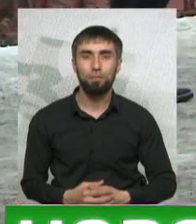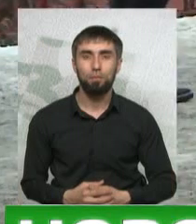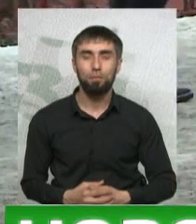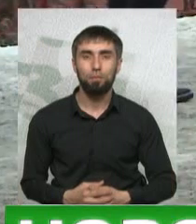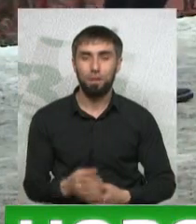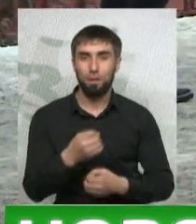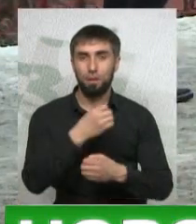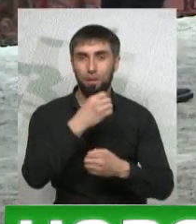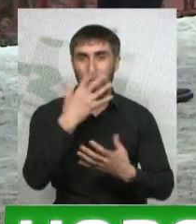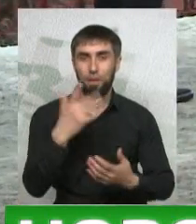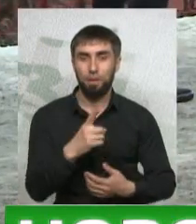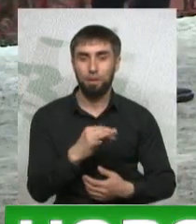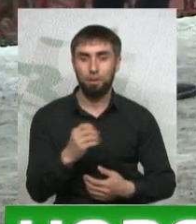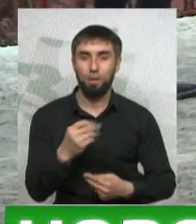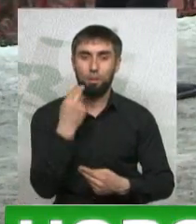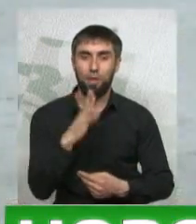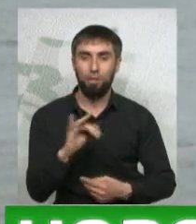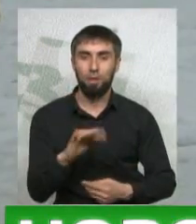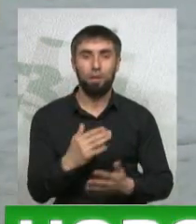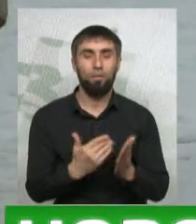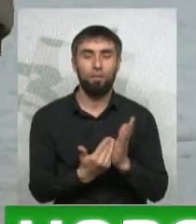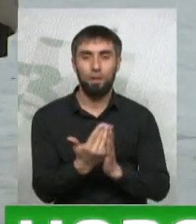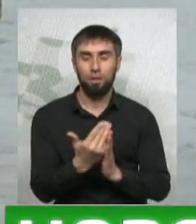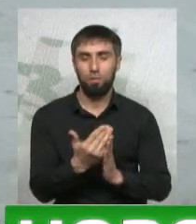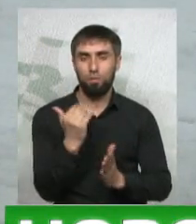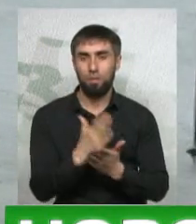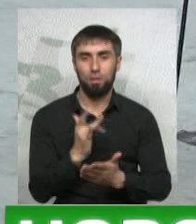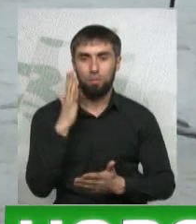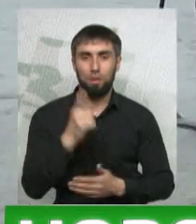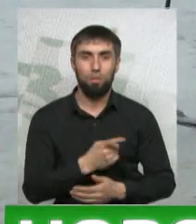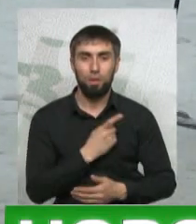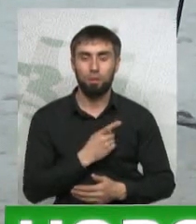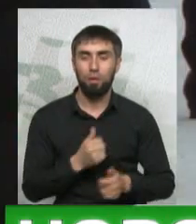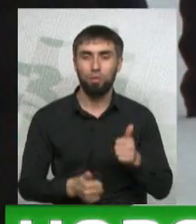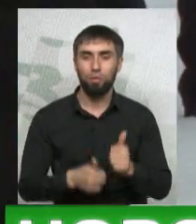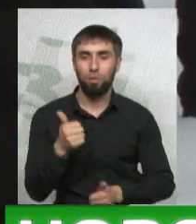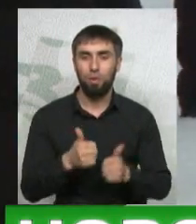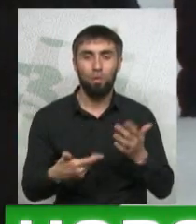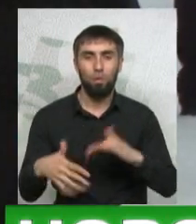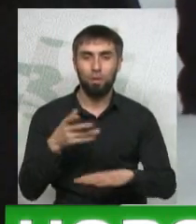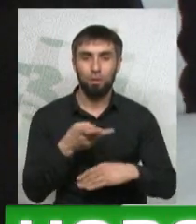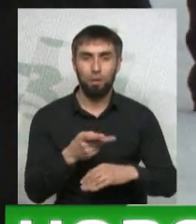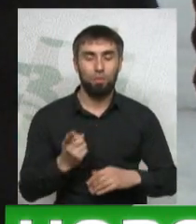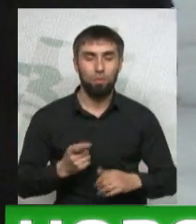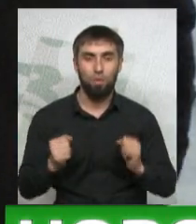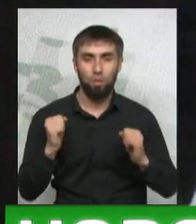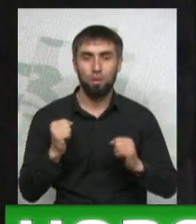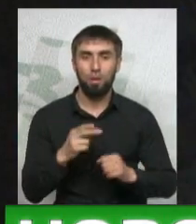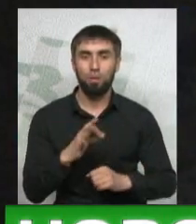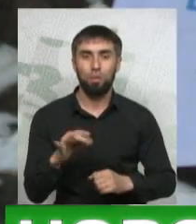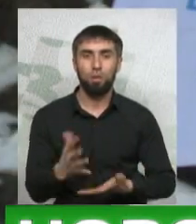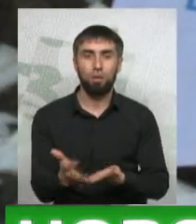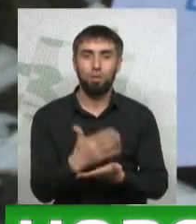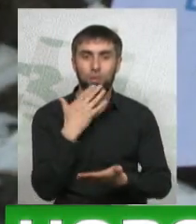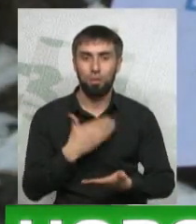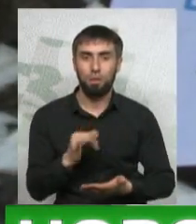яркое зрелище прекрасные виды и высочайшая в прямом смысле мастерство турнир по горнолыжному спорту и сноуборду собрал